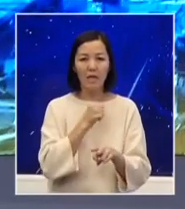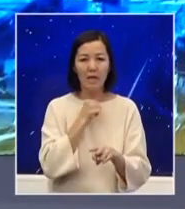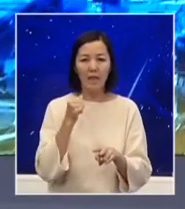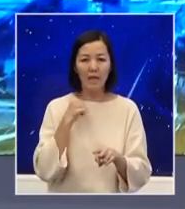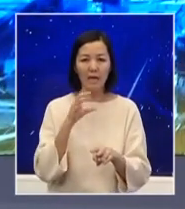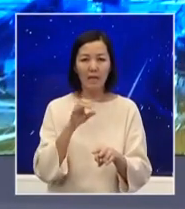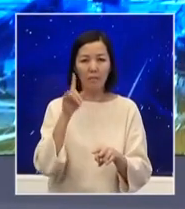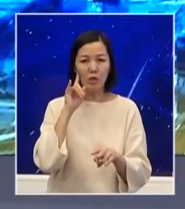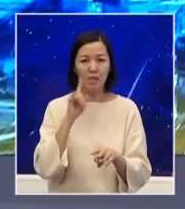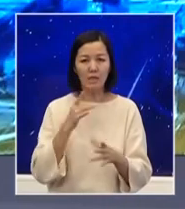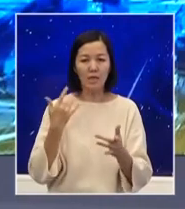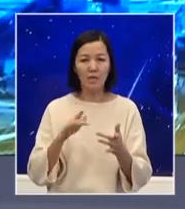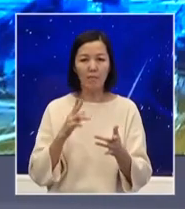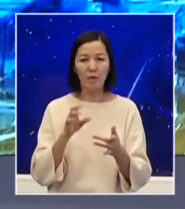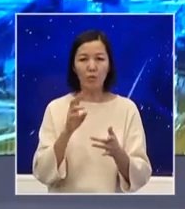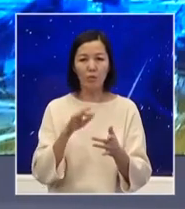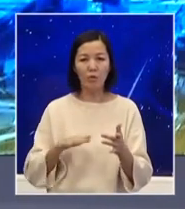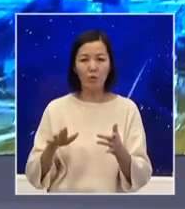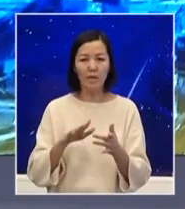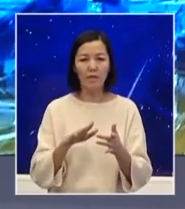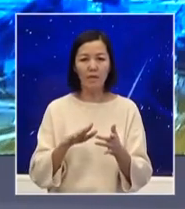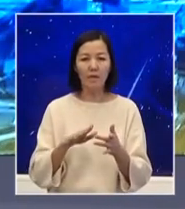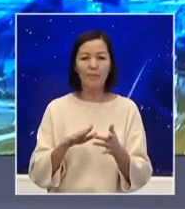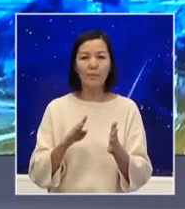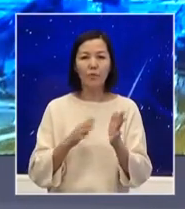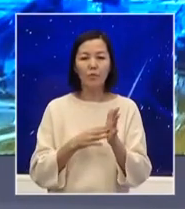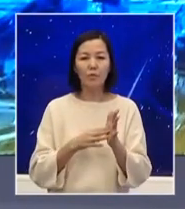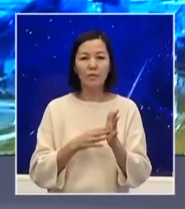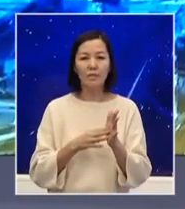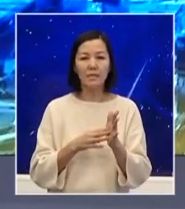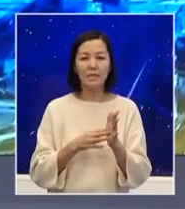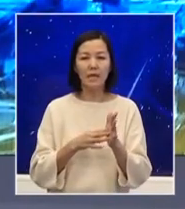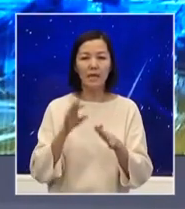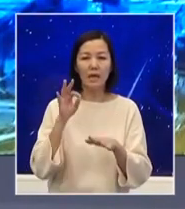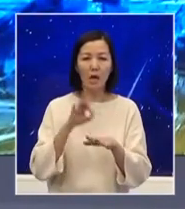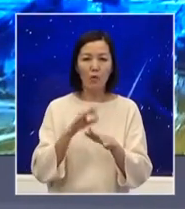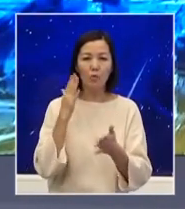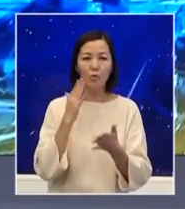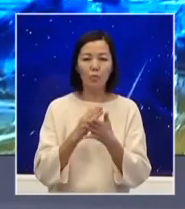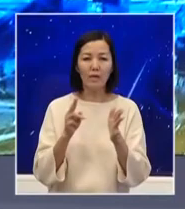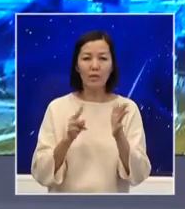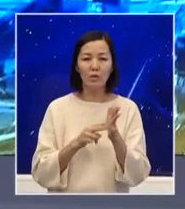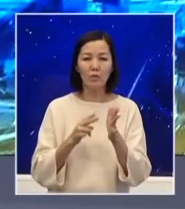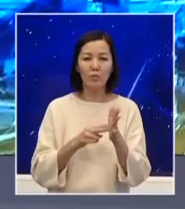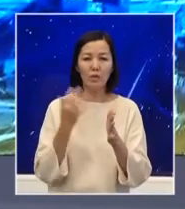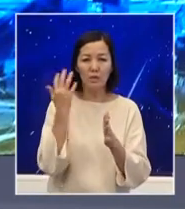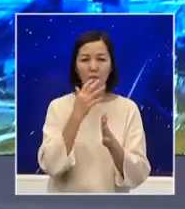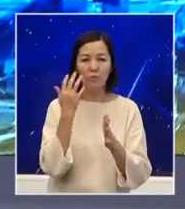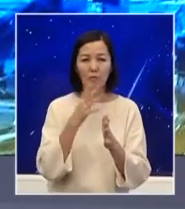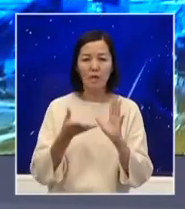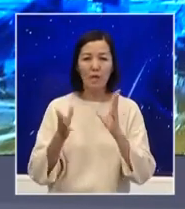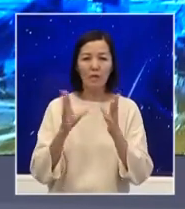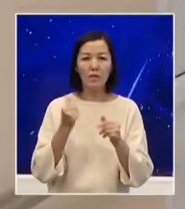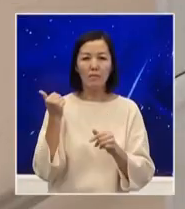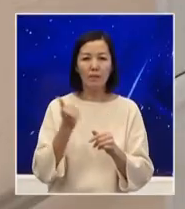науқас Талғар, Еңбекшазақ, Жамбыл және Көксу ауданының тұрғындары. Оның 9-ы симптомды, 7-і симптомсыз. Жалпы апталық